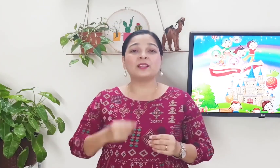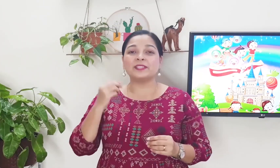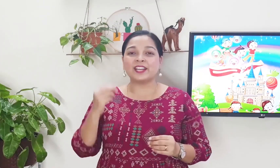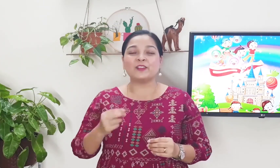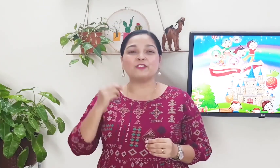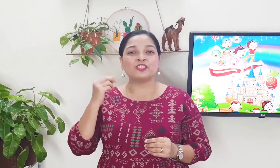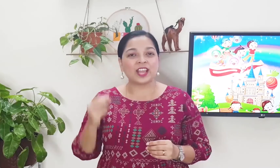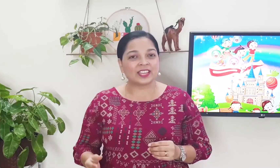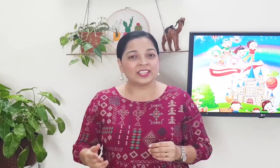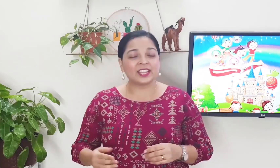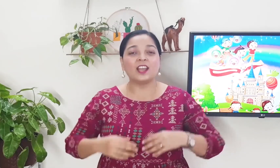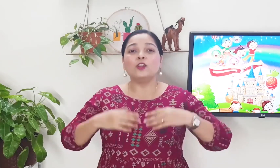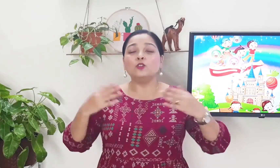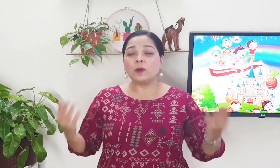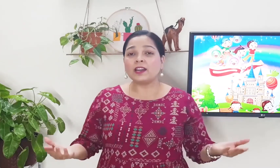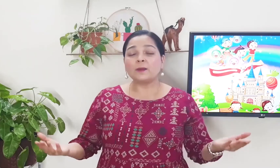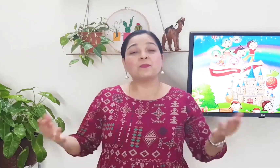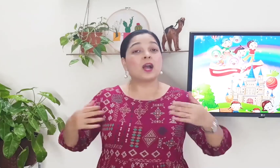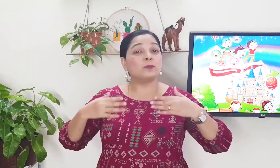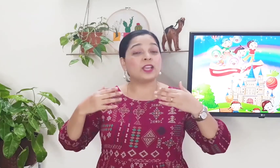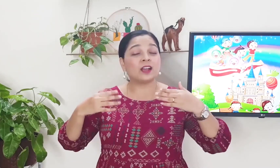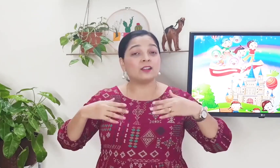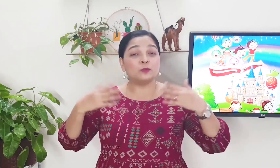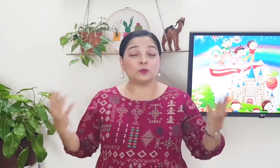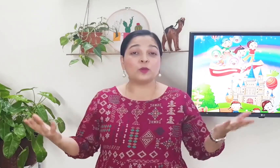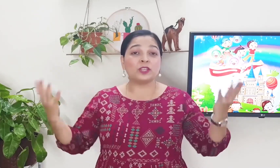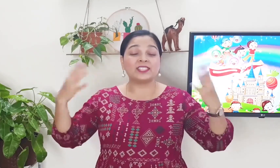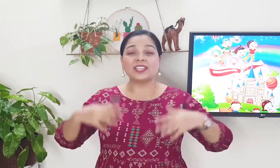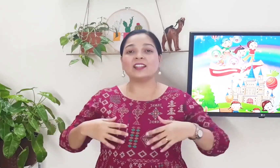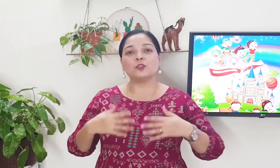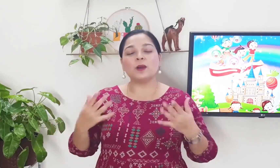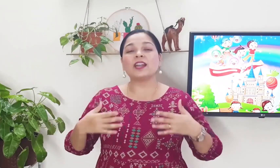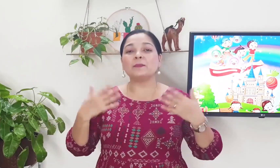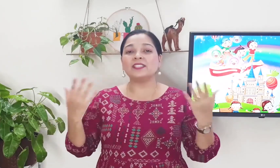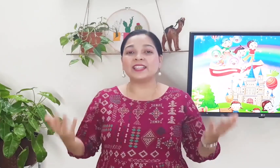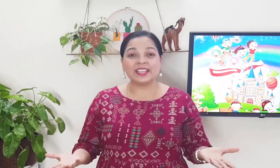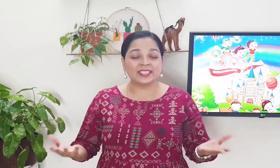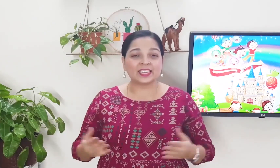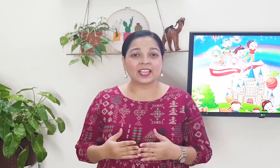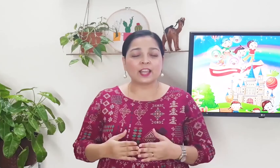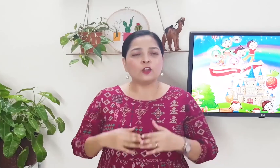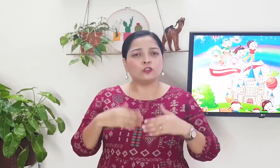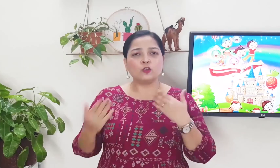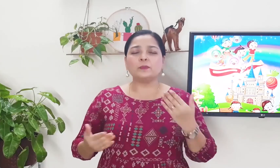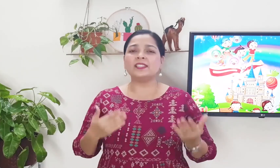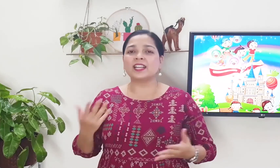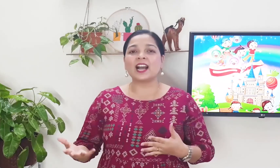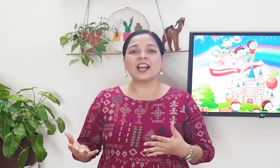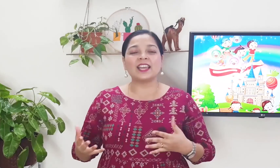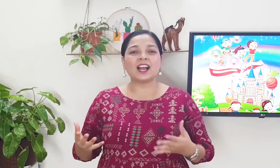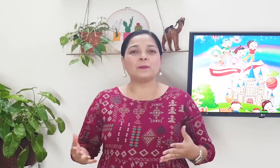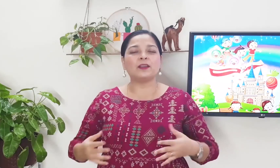के साथ भी इस लिंक को शेयर कीजिए। दोबारा आप उन्हें उनके साथ दोबारा आप इसे देख सकते हैं। जो कुछ